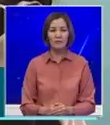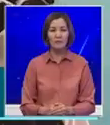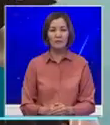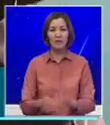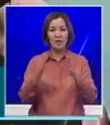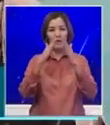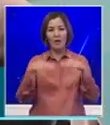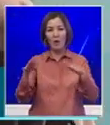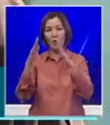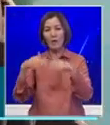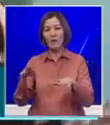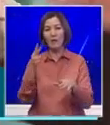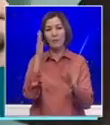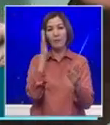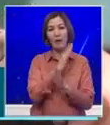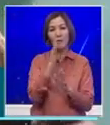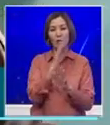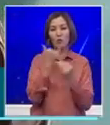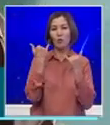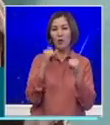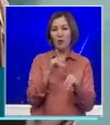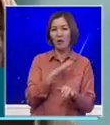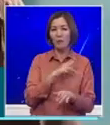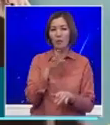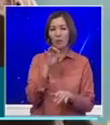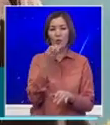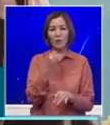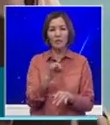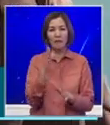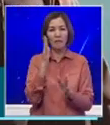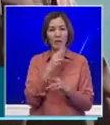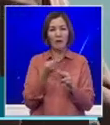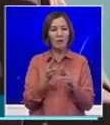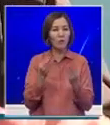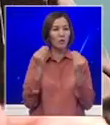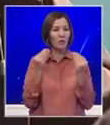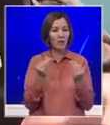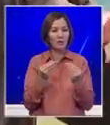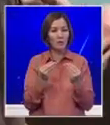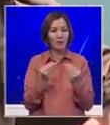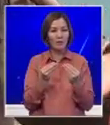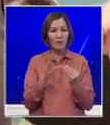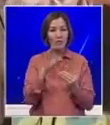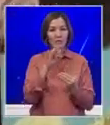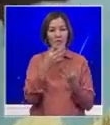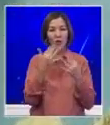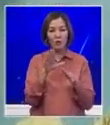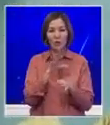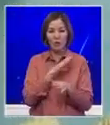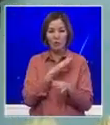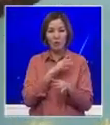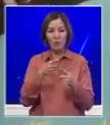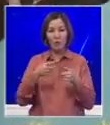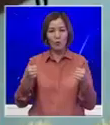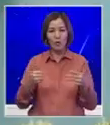Тауға келіп, мынандай табиғатты көріп таң қалып тұрмын. Көлсайдың табиғаты өте керемет екен. Жолда Саты ауылында болдық. Қонақ үйлер